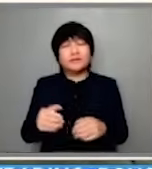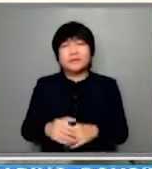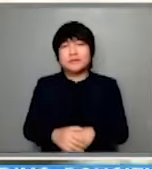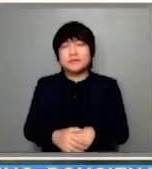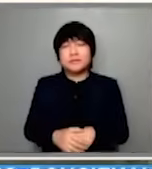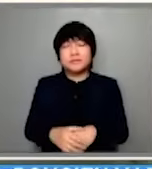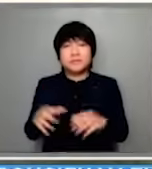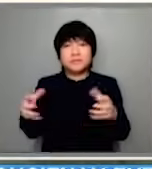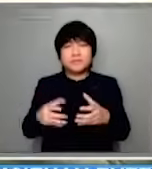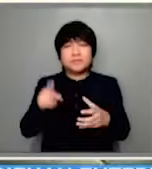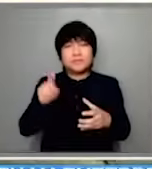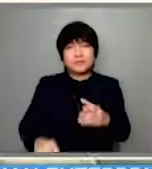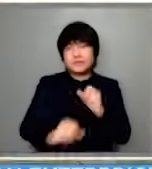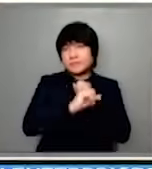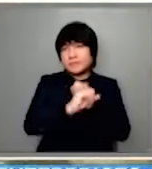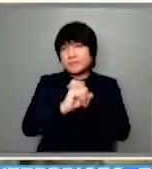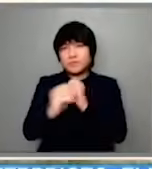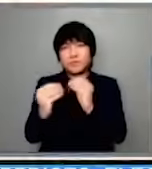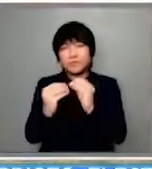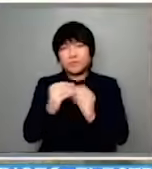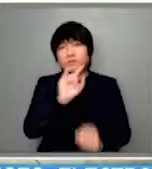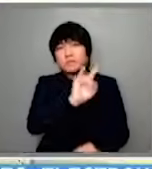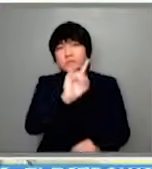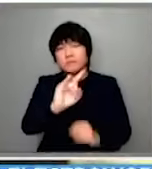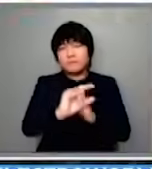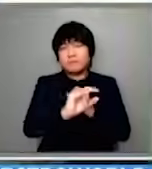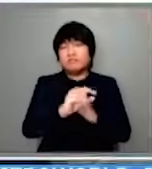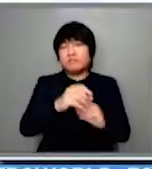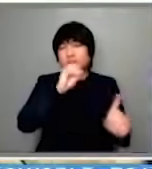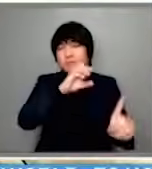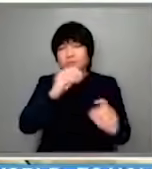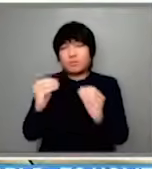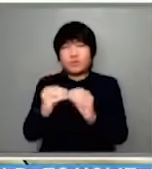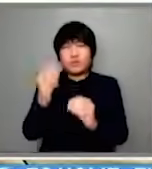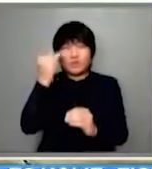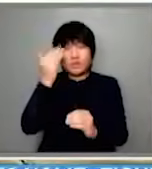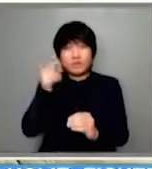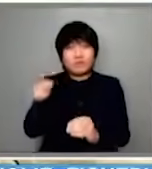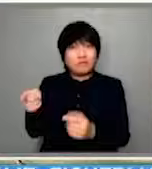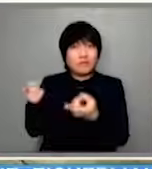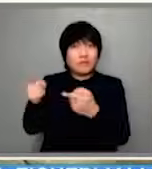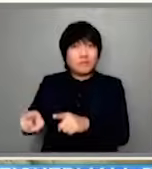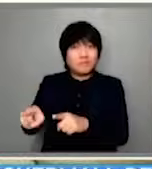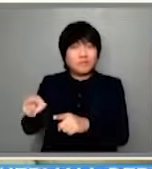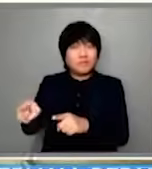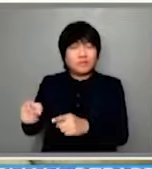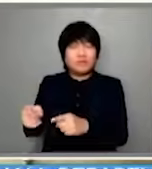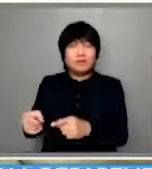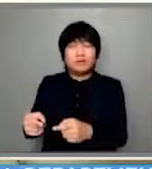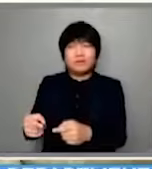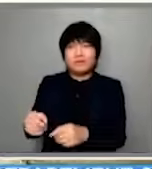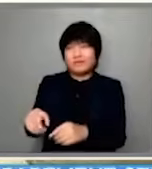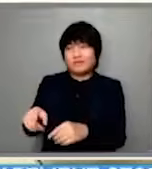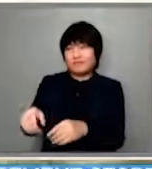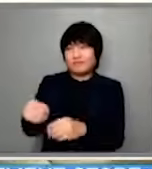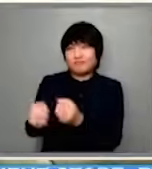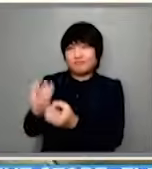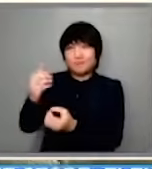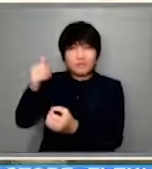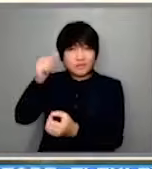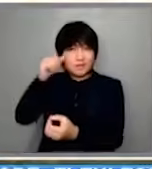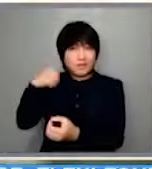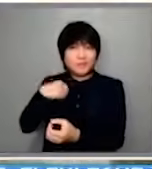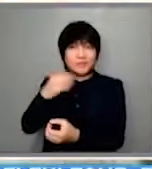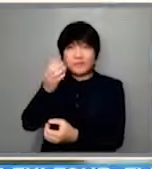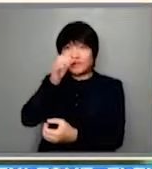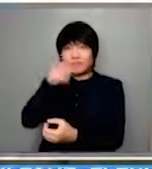kampanya laban sa paggamit ng paputok, lalo pa isa na namang fireworks factory ang napaulat na nasunog sa Cebu kahapon na ikinasawi